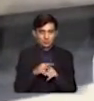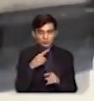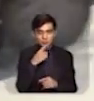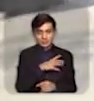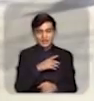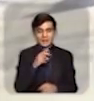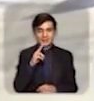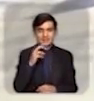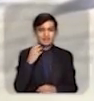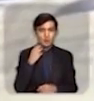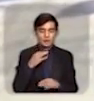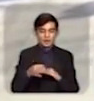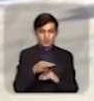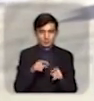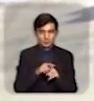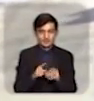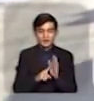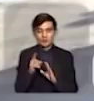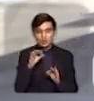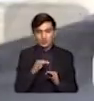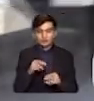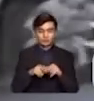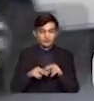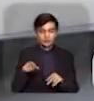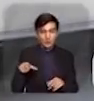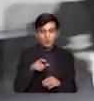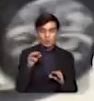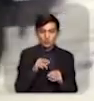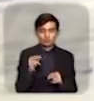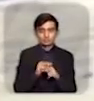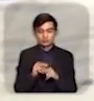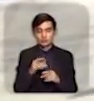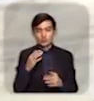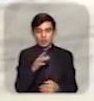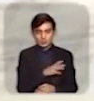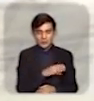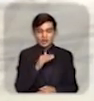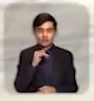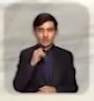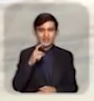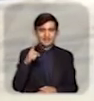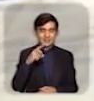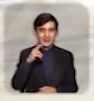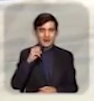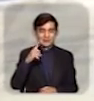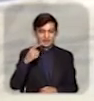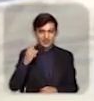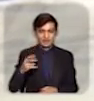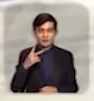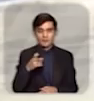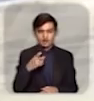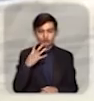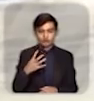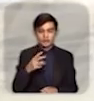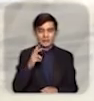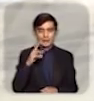Қызылордадан басталатын жолдың құрылысына қанша ақша кететінін мен айта алмаймын. Әуелі Қызылордадан Жезқазғанға дейін 204 шақырым жол салынады.